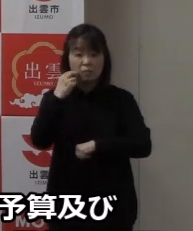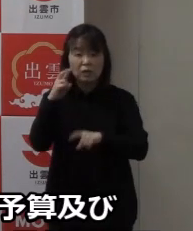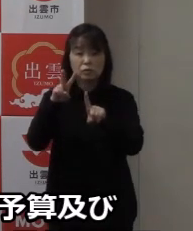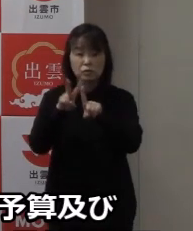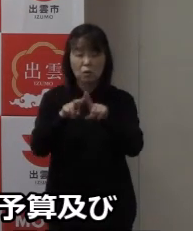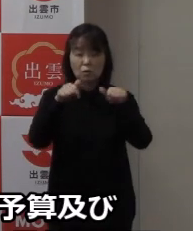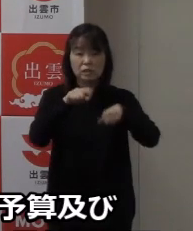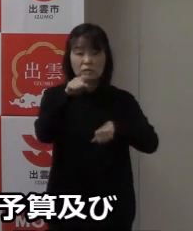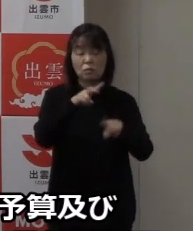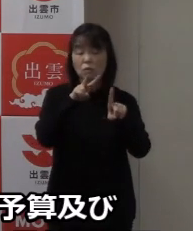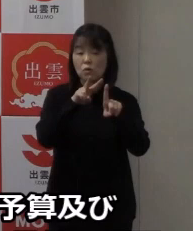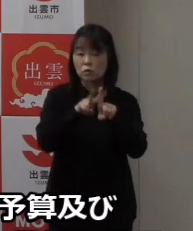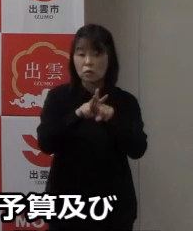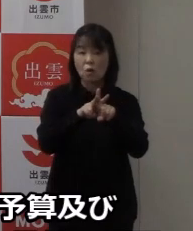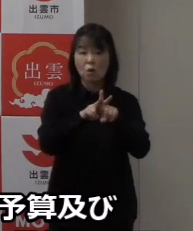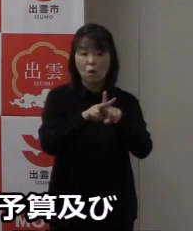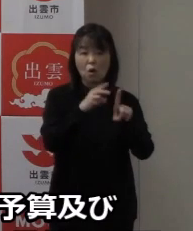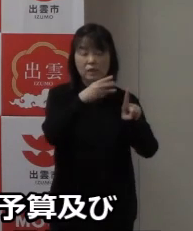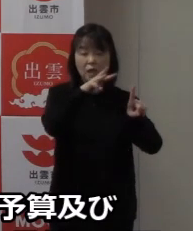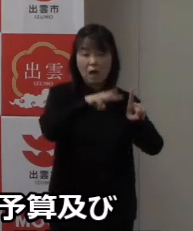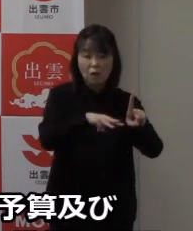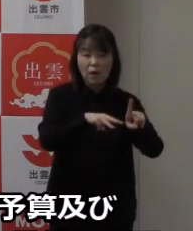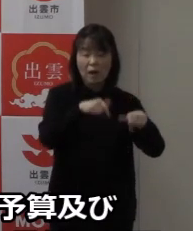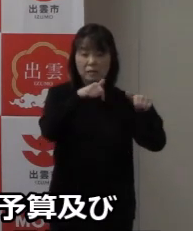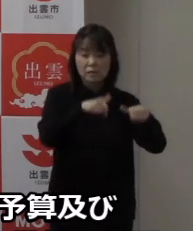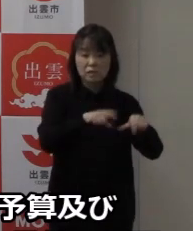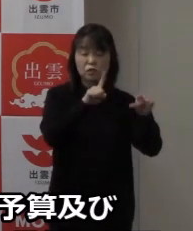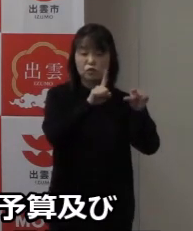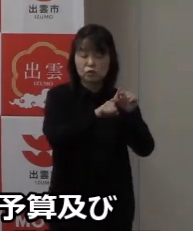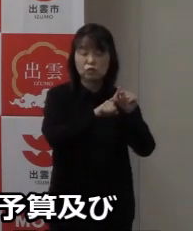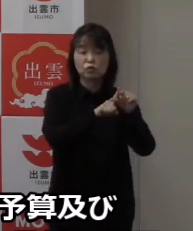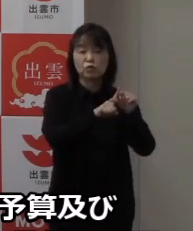西野小学校、氷川西中学校でそれぞれ、